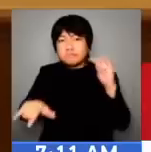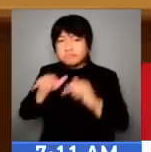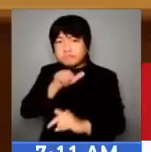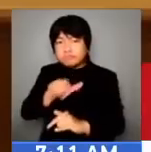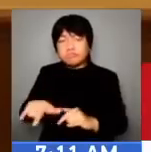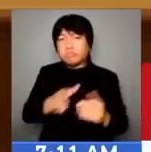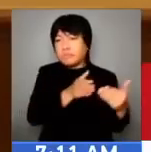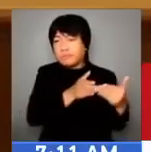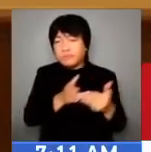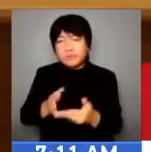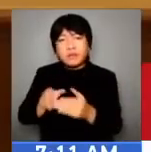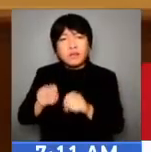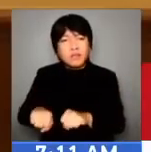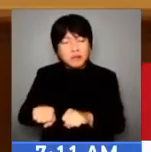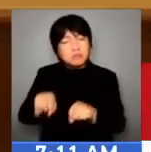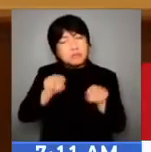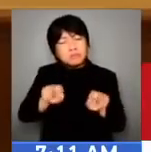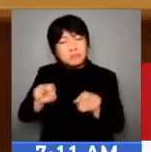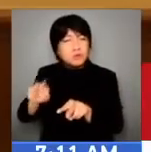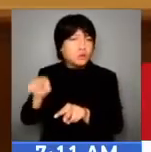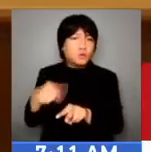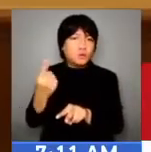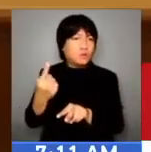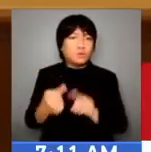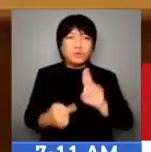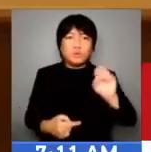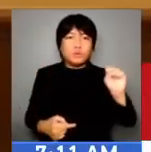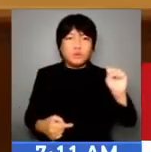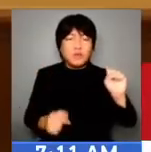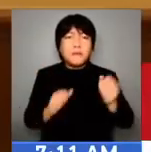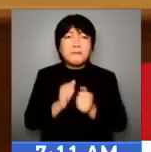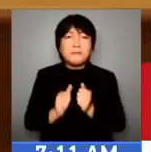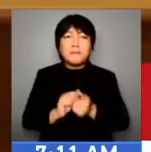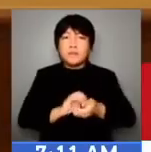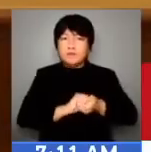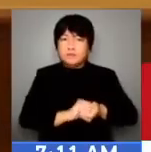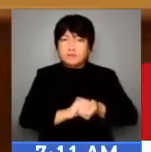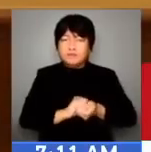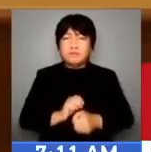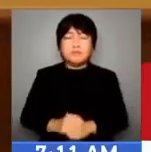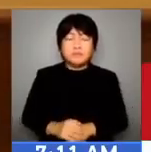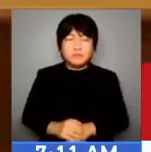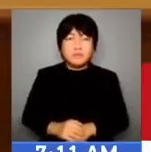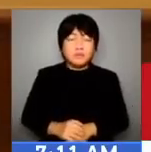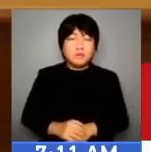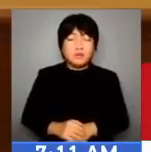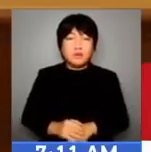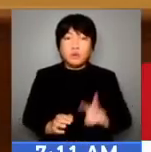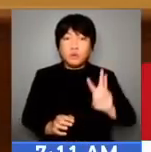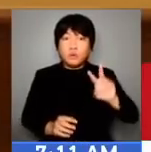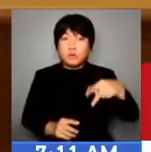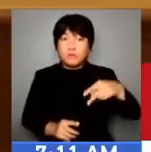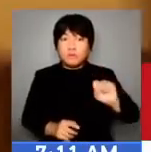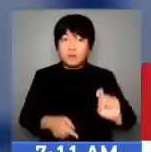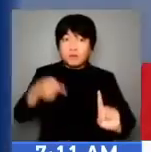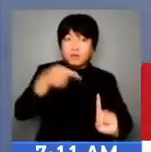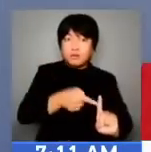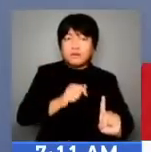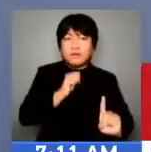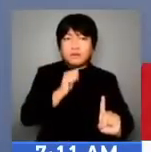fish. Whenever the US and its allies sail in the West Philippine Sea, they actually affirm the arbitral